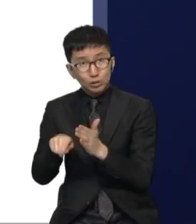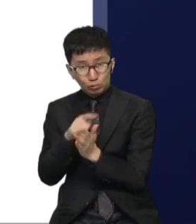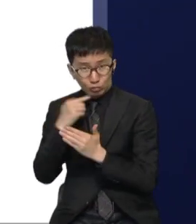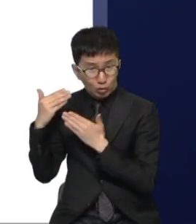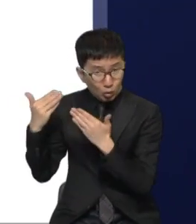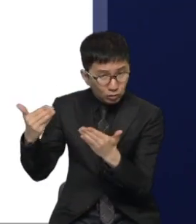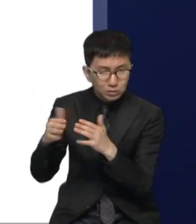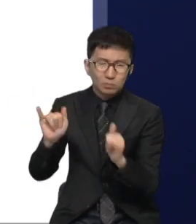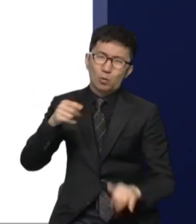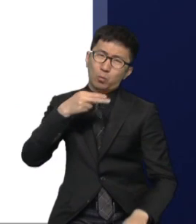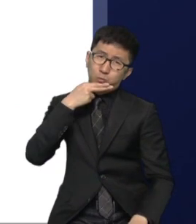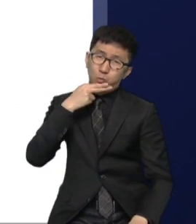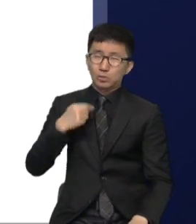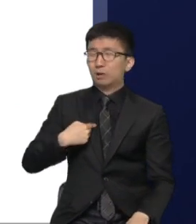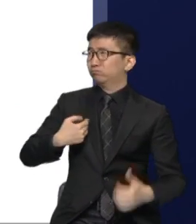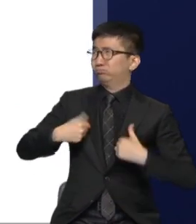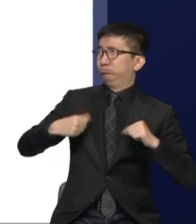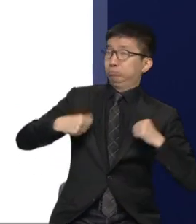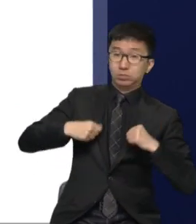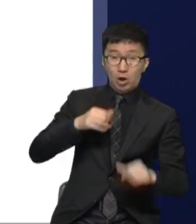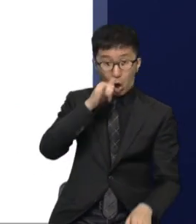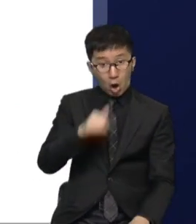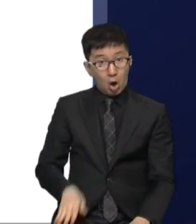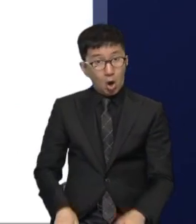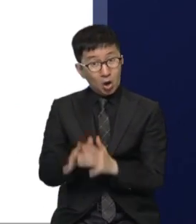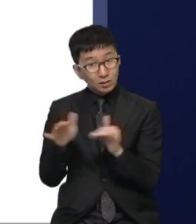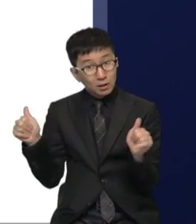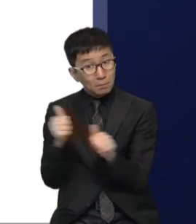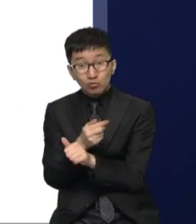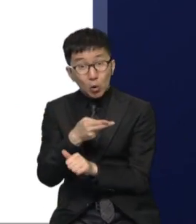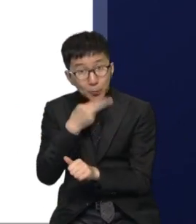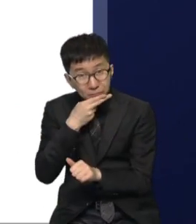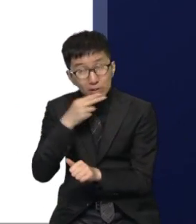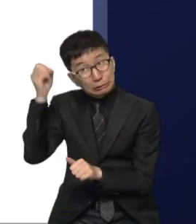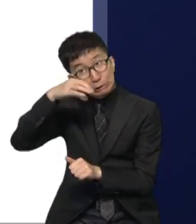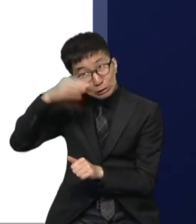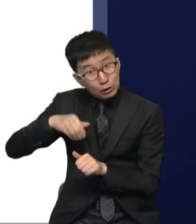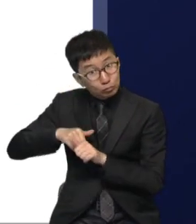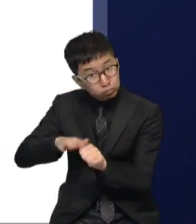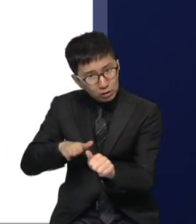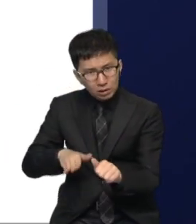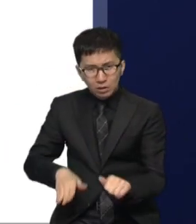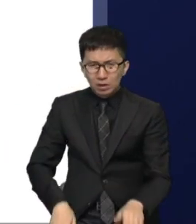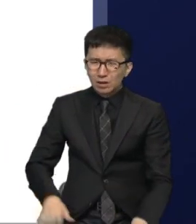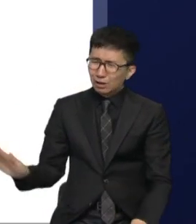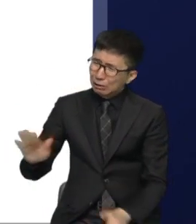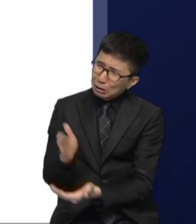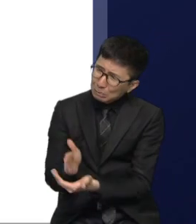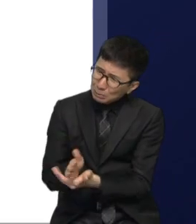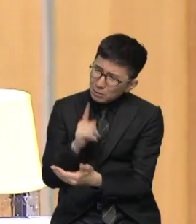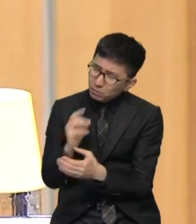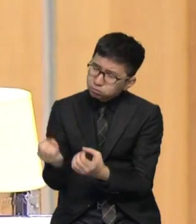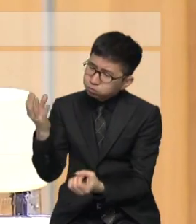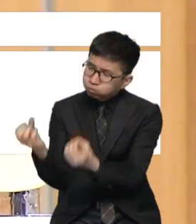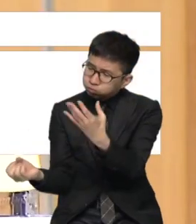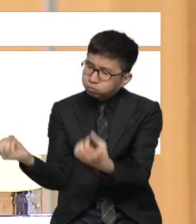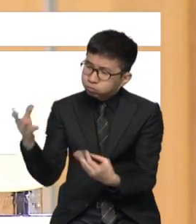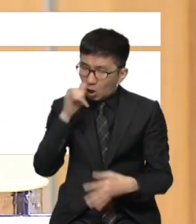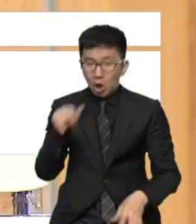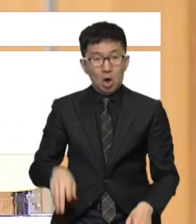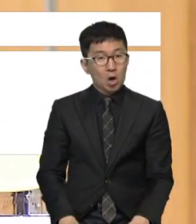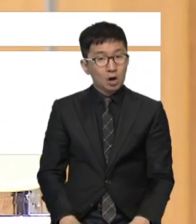있던 사람도 뒤로 빠진다. 선수 교체 없이 옷만 갈아입혀 다시 뛰게 할 순 없다는 비판의 목소리도 나왔습니다. 총선